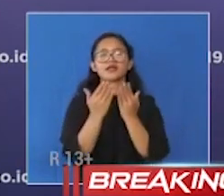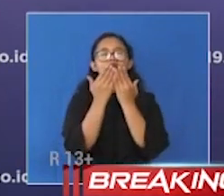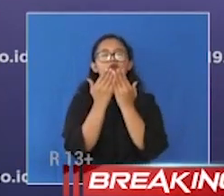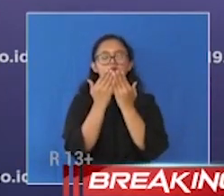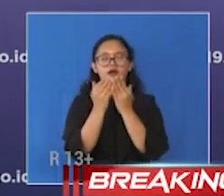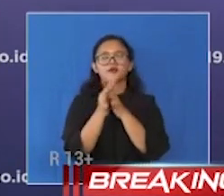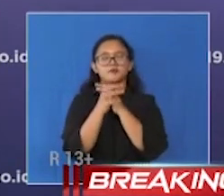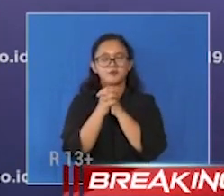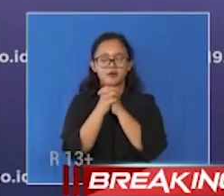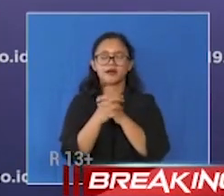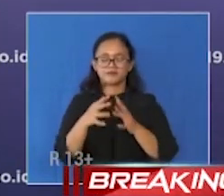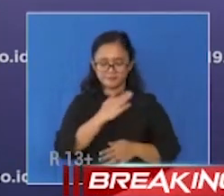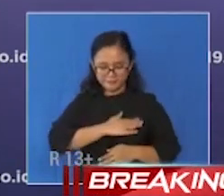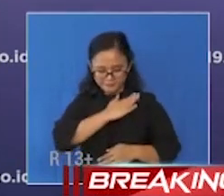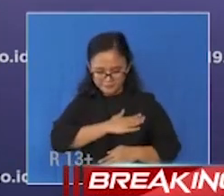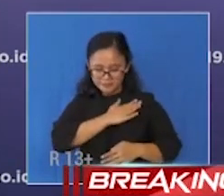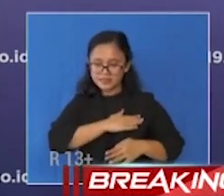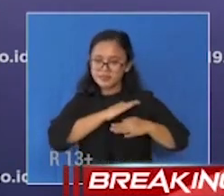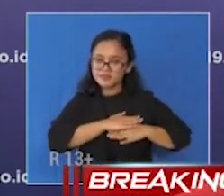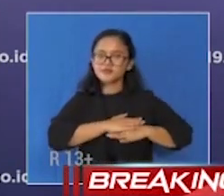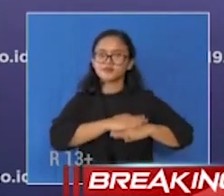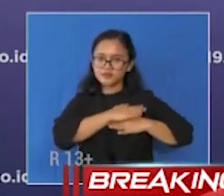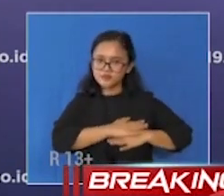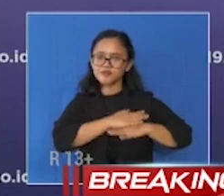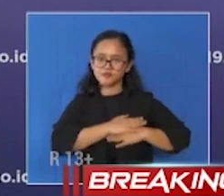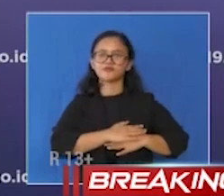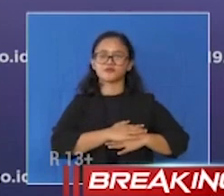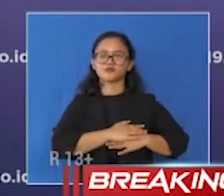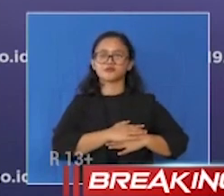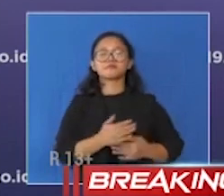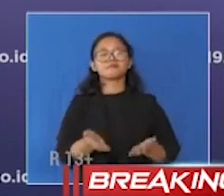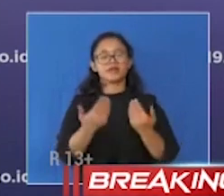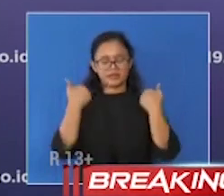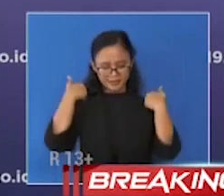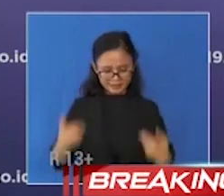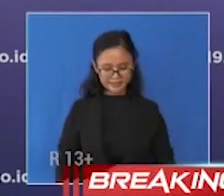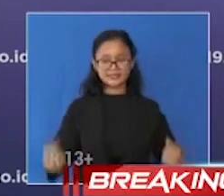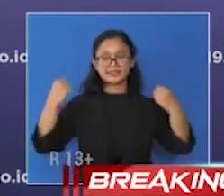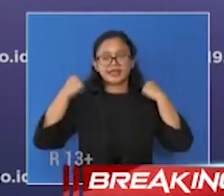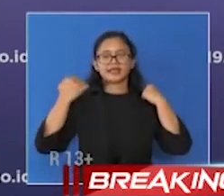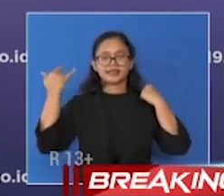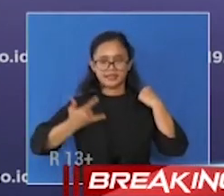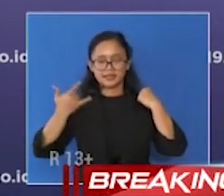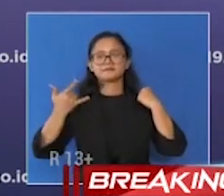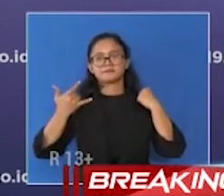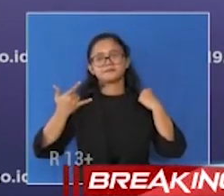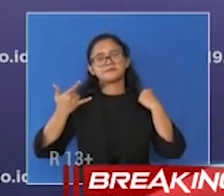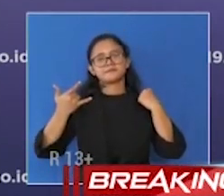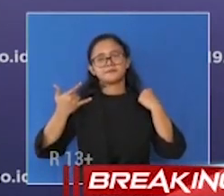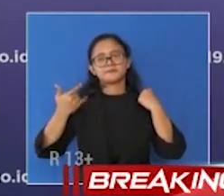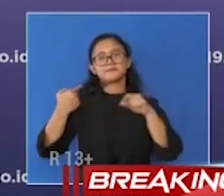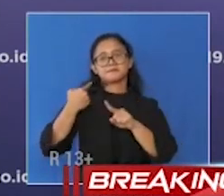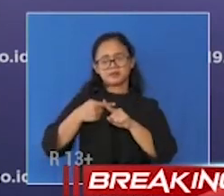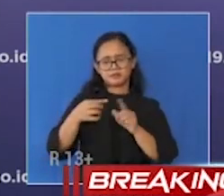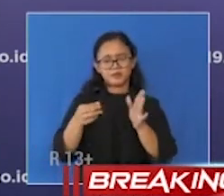yang tulus untuk kita bisa menjaga kondisi kita tetap sehat dan kemudian kita bisa